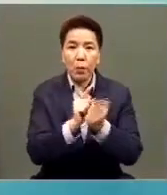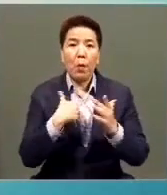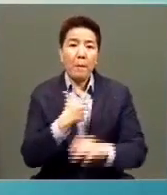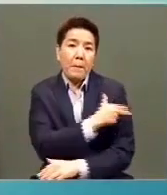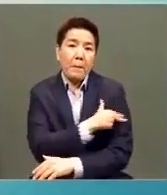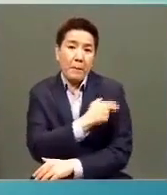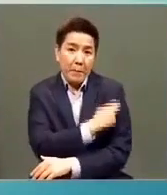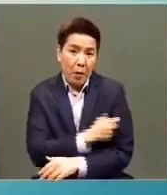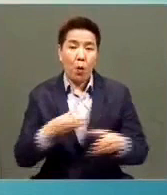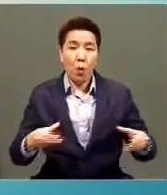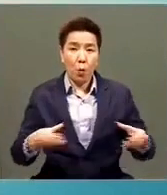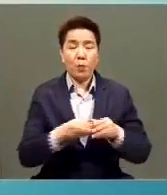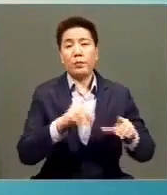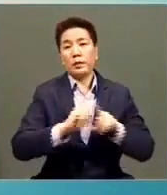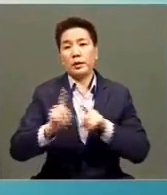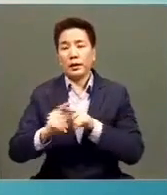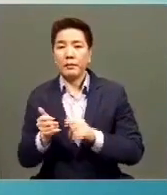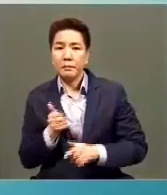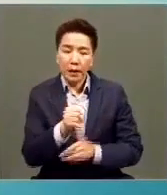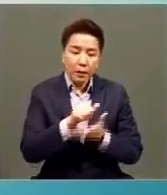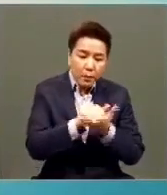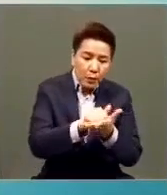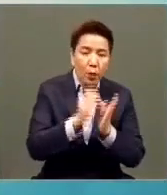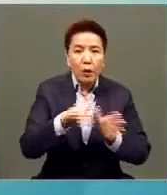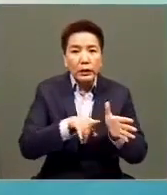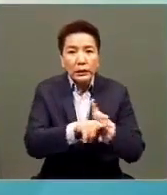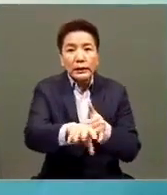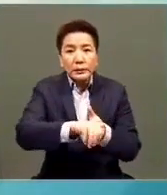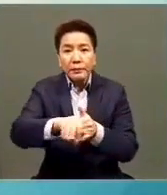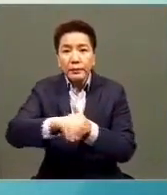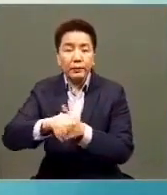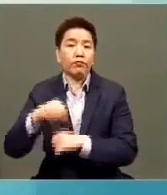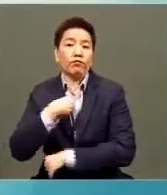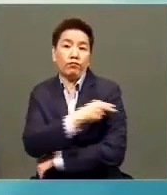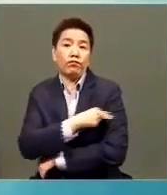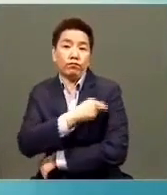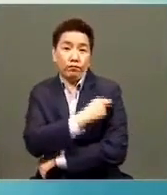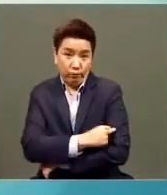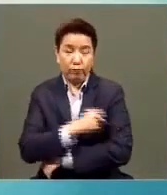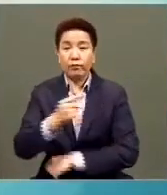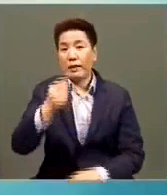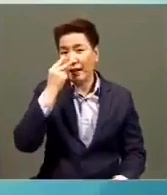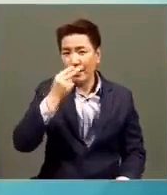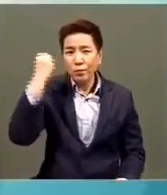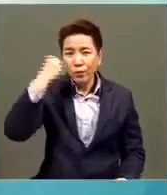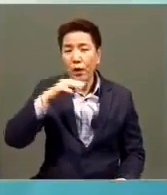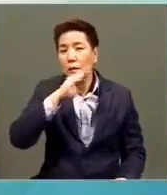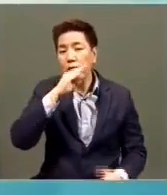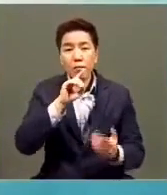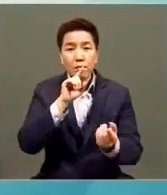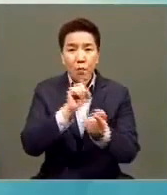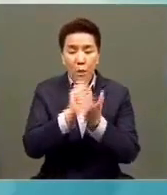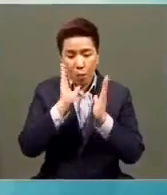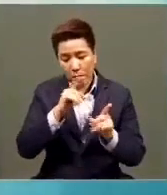รทางสาธารณสุขเนี่ยให้บริการดูแลรักษาผู้ที่ติดเชื้อในโรงพยาบาลนะคะก็คือหมายความว่าถ้าพบ